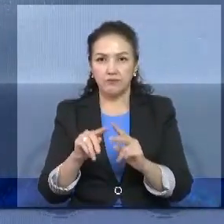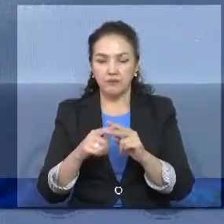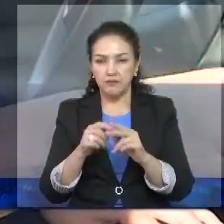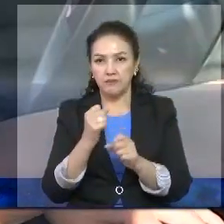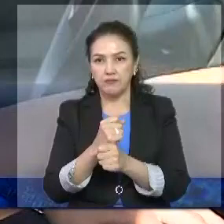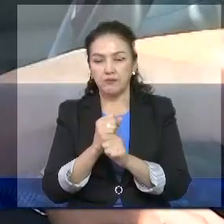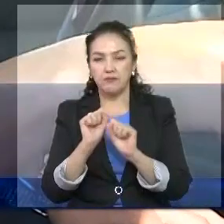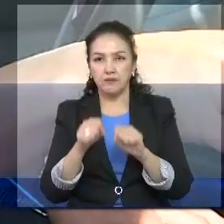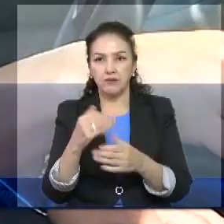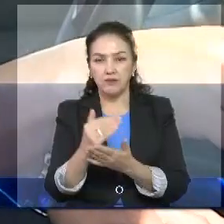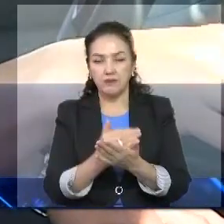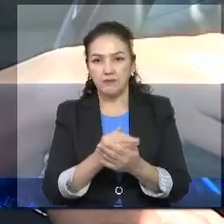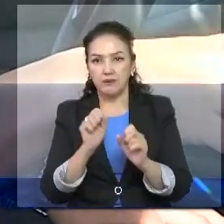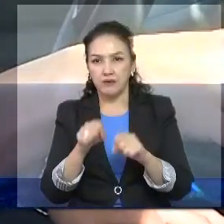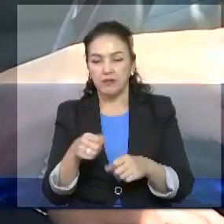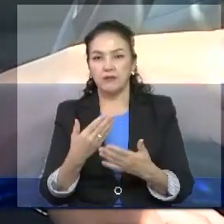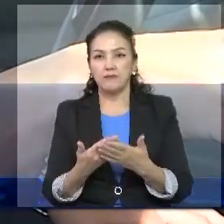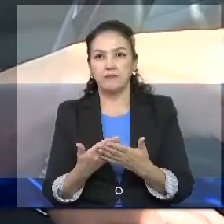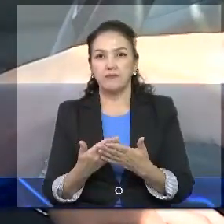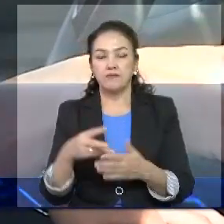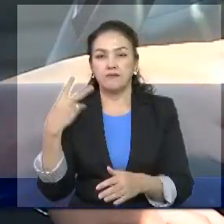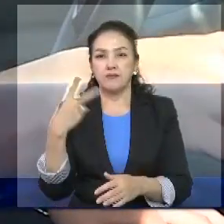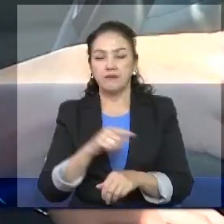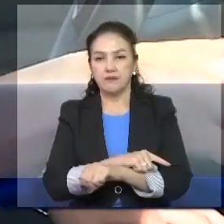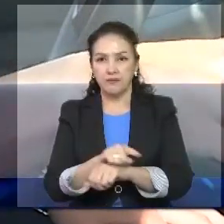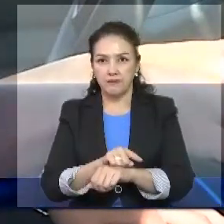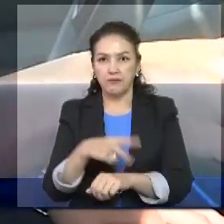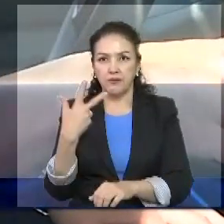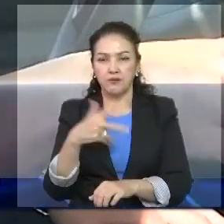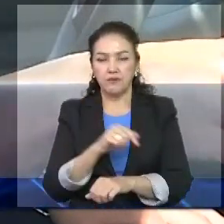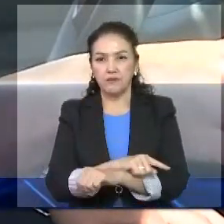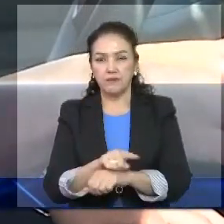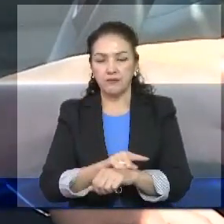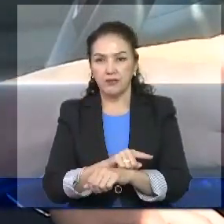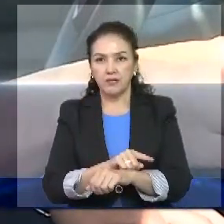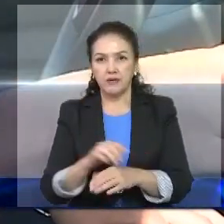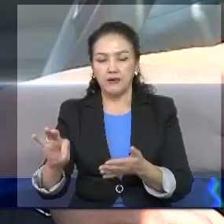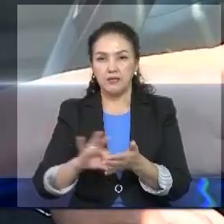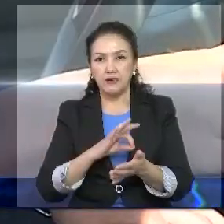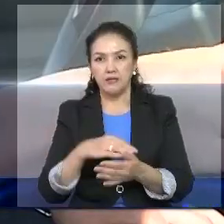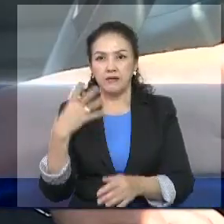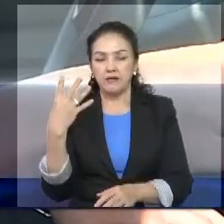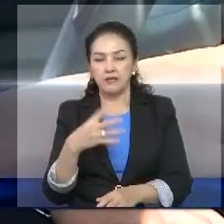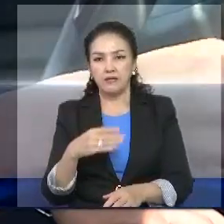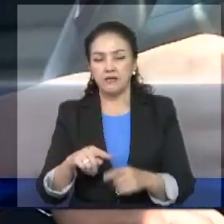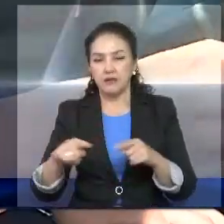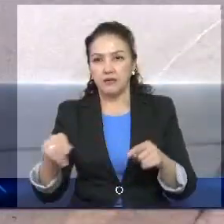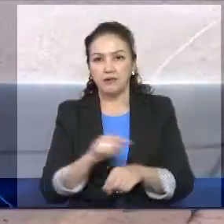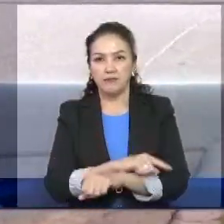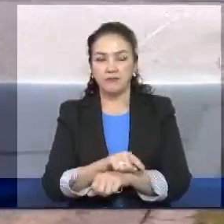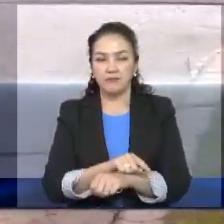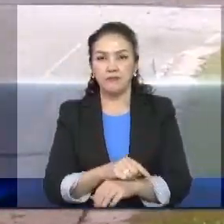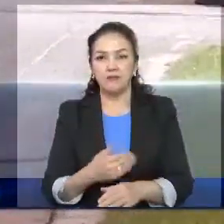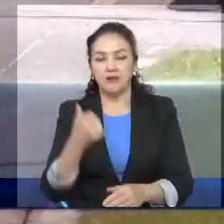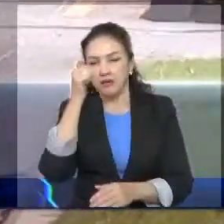жасауымызға болады, бағдарламауымызға болады. Мінекей 20 сағат, 30 сағат, жылдамдық 40 километр сағат.